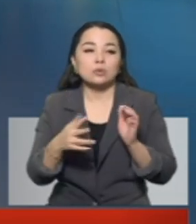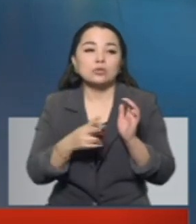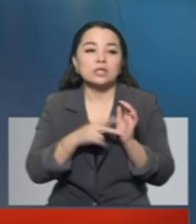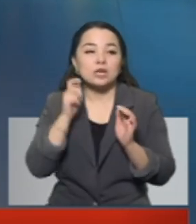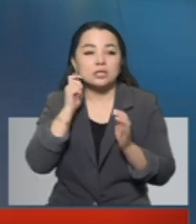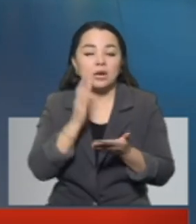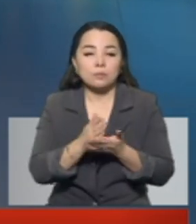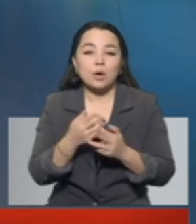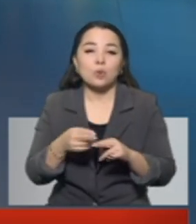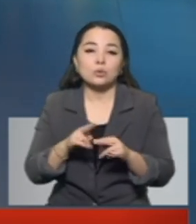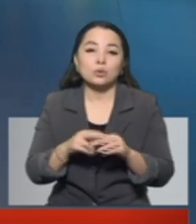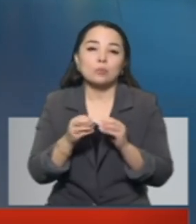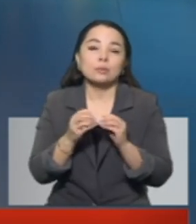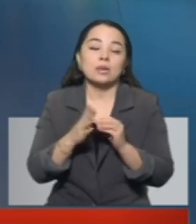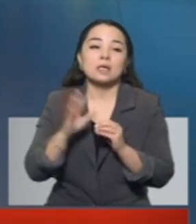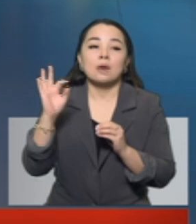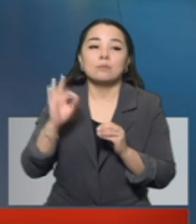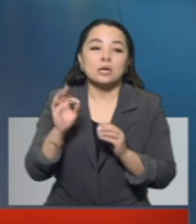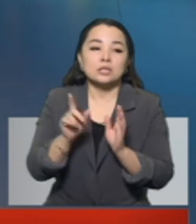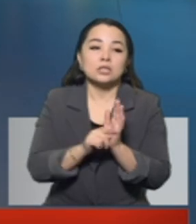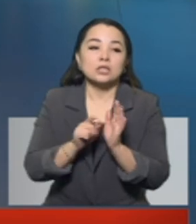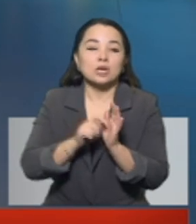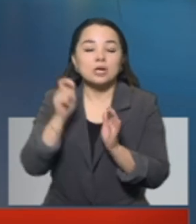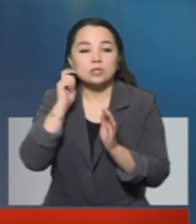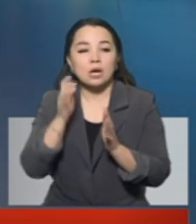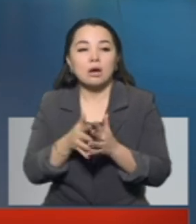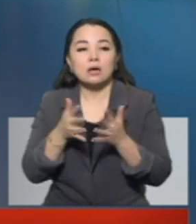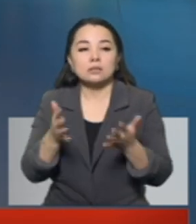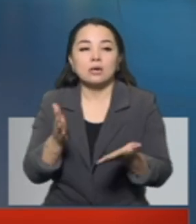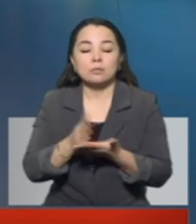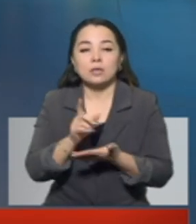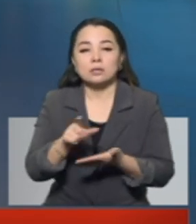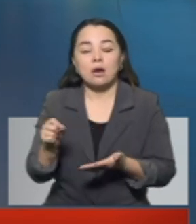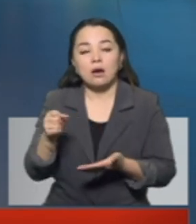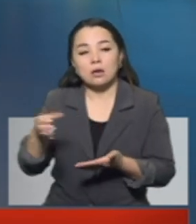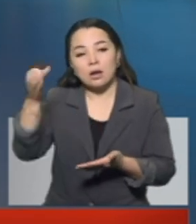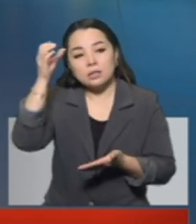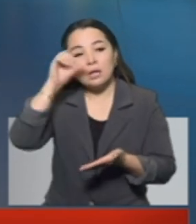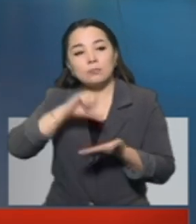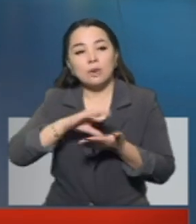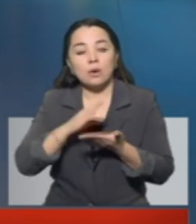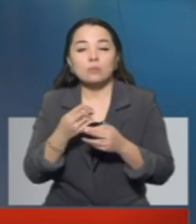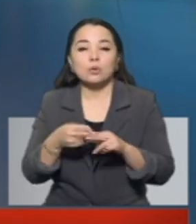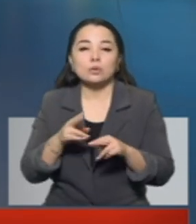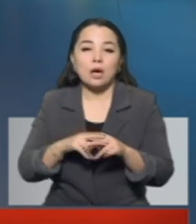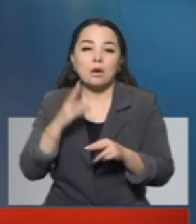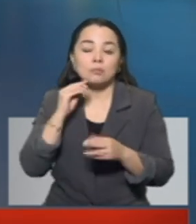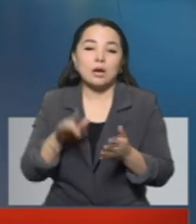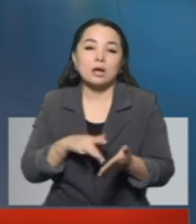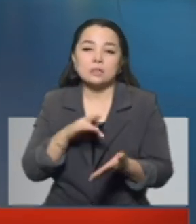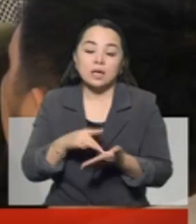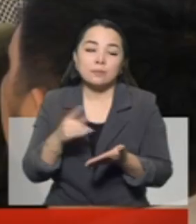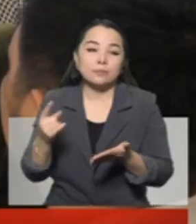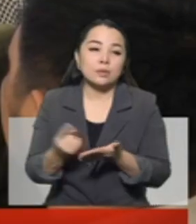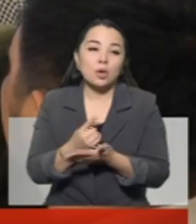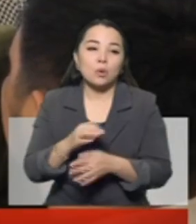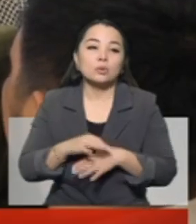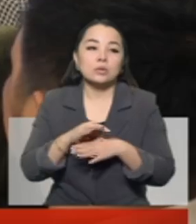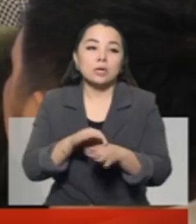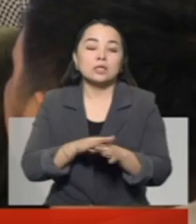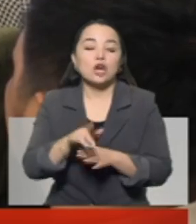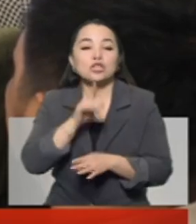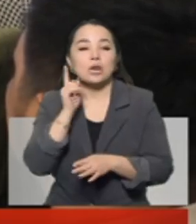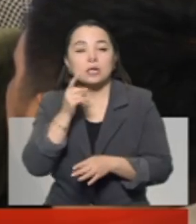жас. Олардың 15% зейнет жасынан асып кеткен дейді академиктер. Бұл туралы бүгін Алматыда алғаш рет өтіп жатқан